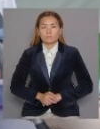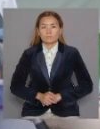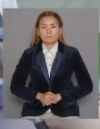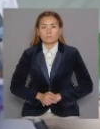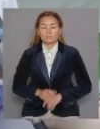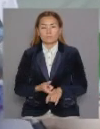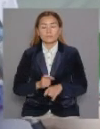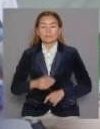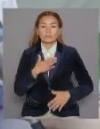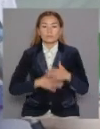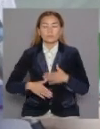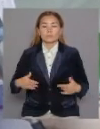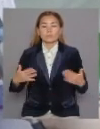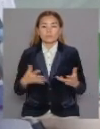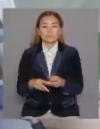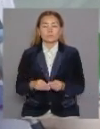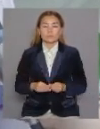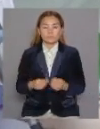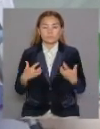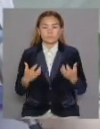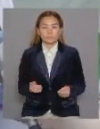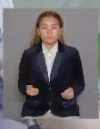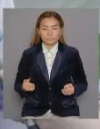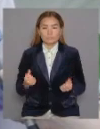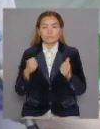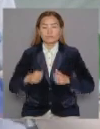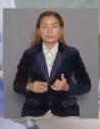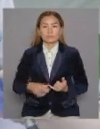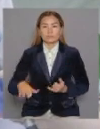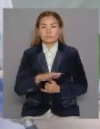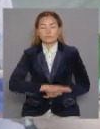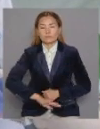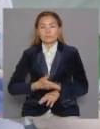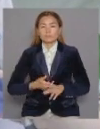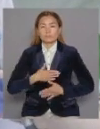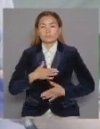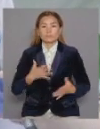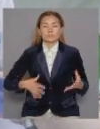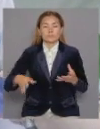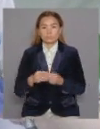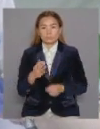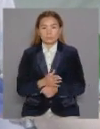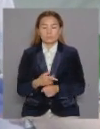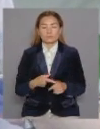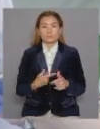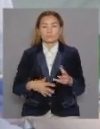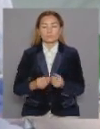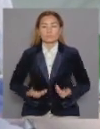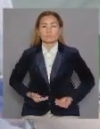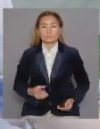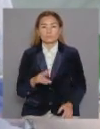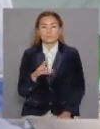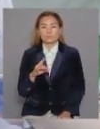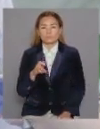Я очень рад. Желаю всем благополучия, здоровья и мирного неба над головой. Выражаю огромную благодарность от имени всех жителей села